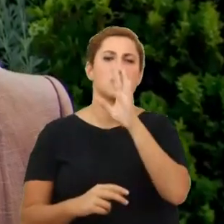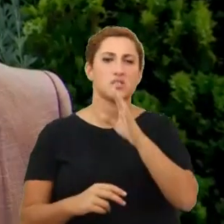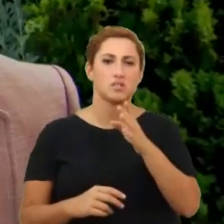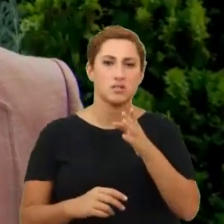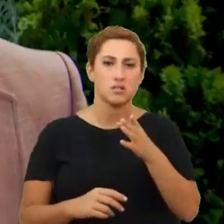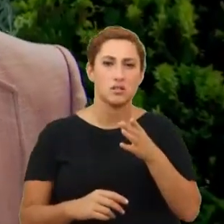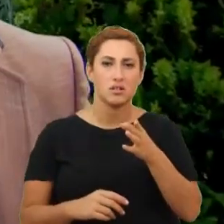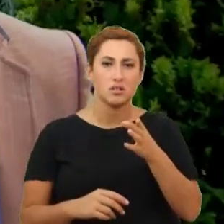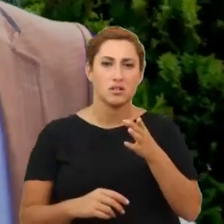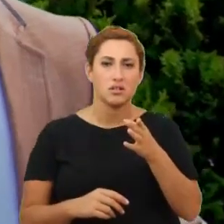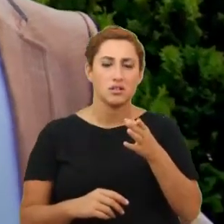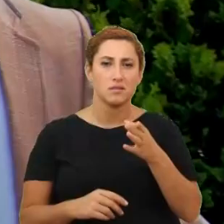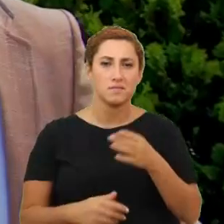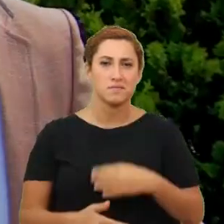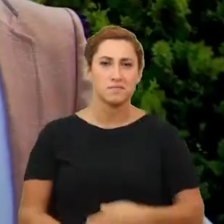bu...